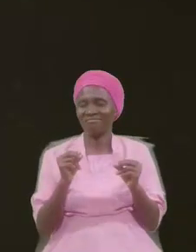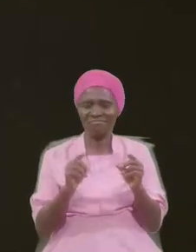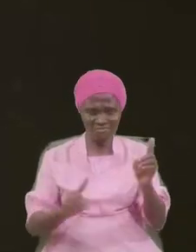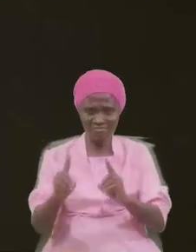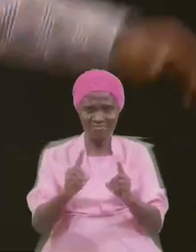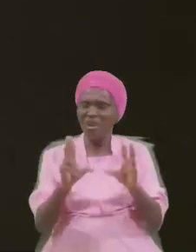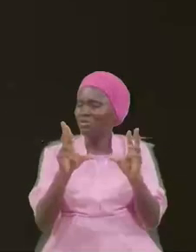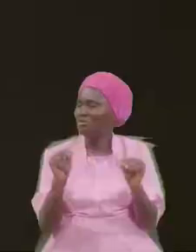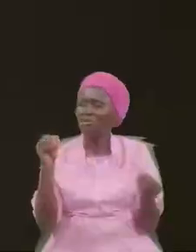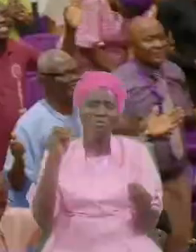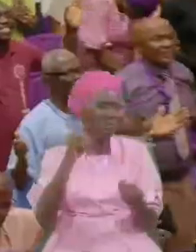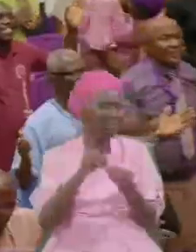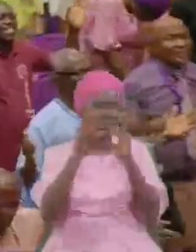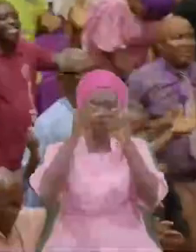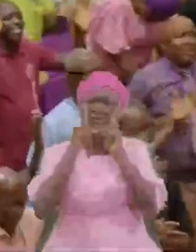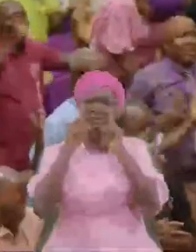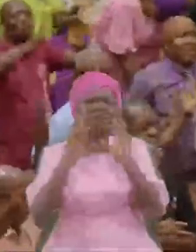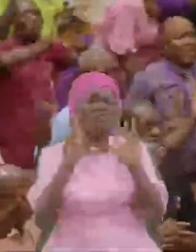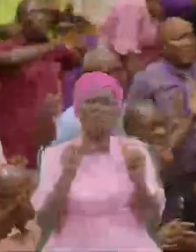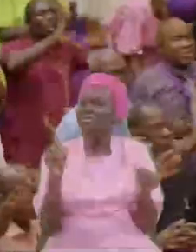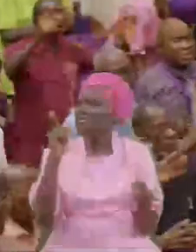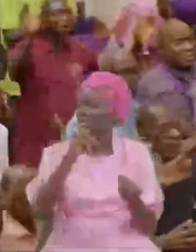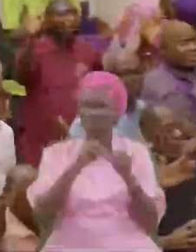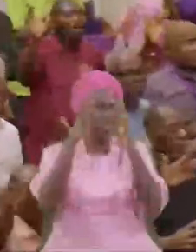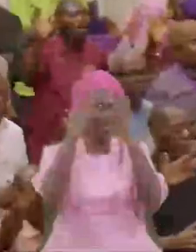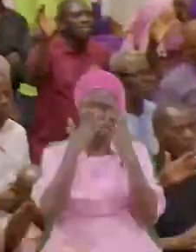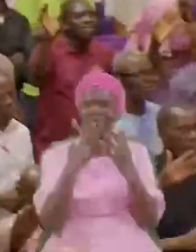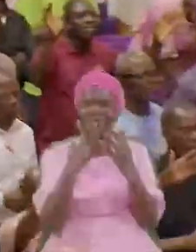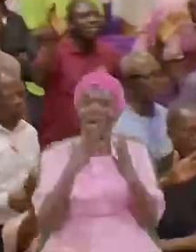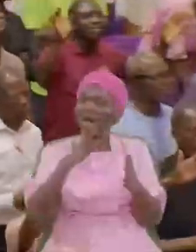pleurs. Il n'y a plus de soucis.